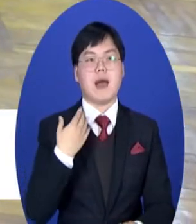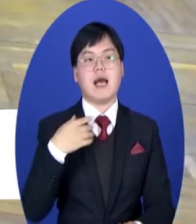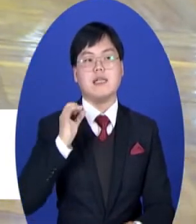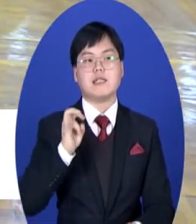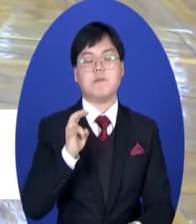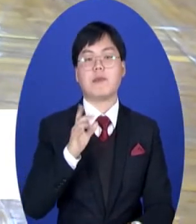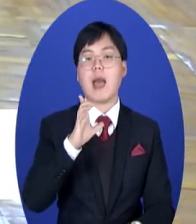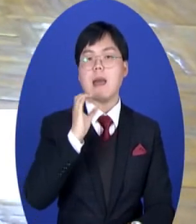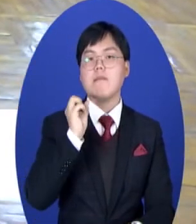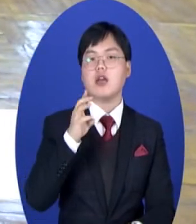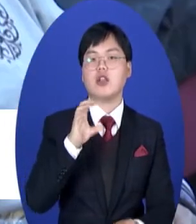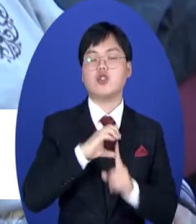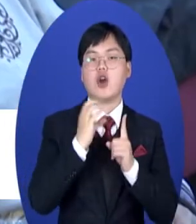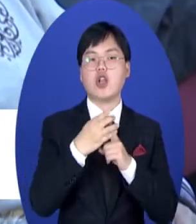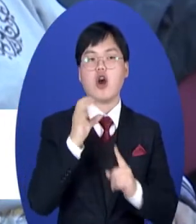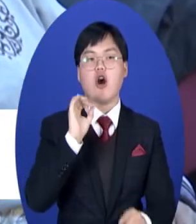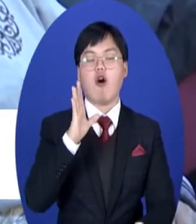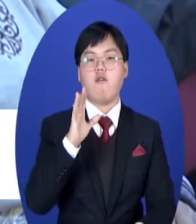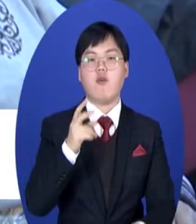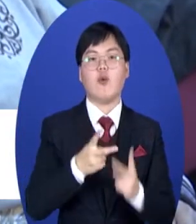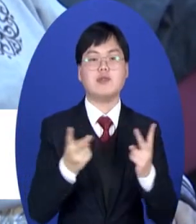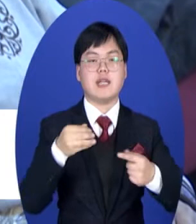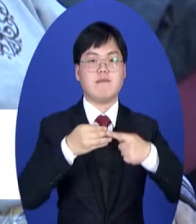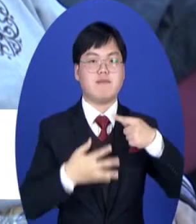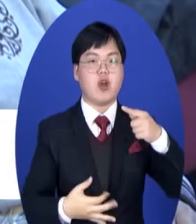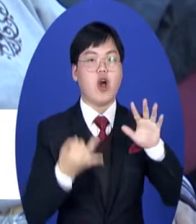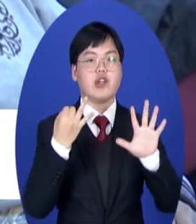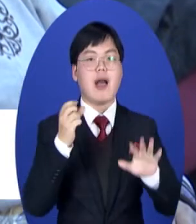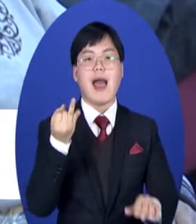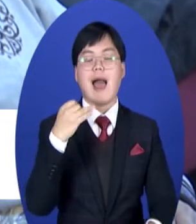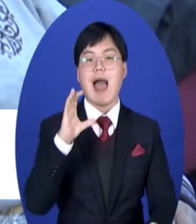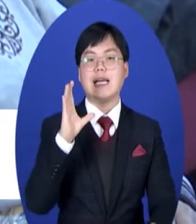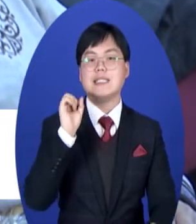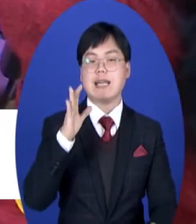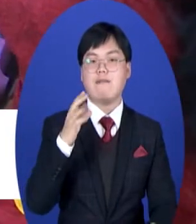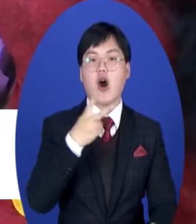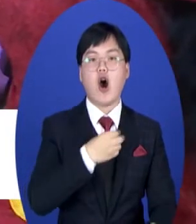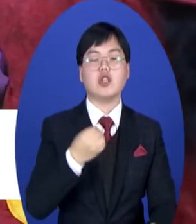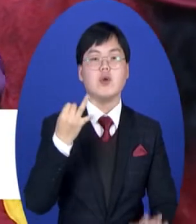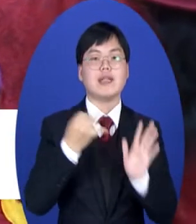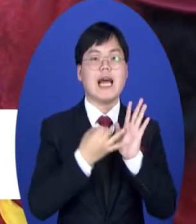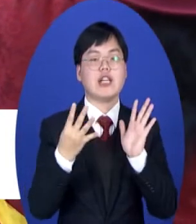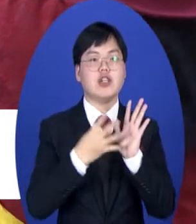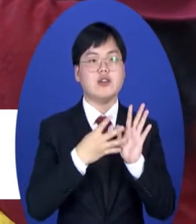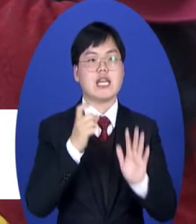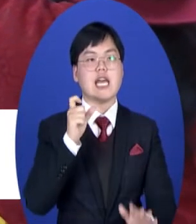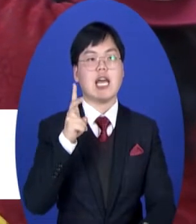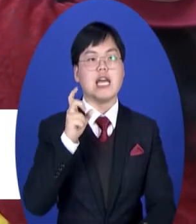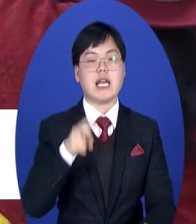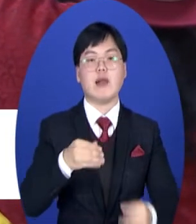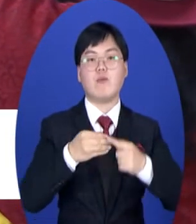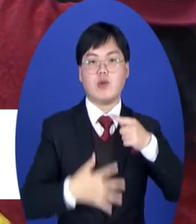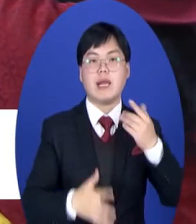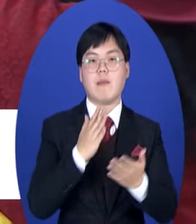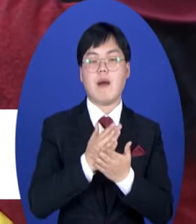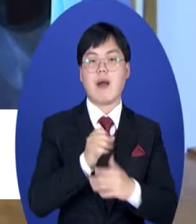бус соёлын үеийн төлөөллийг үндэсний жагсаалтанд 7 айл савын 279 өвийн их хэл бүртгэлтэй байна. Үүнээс